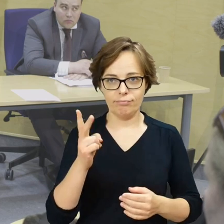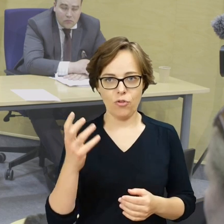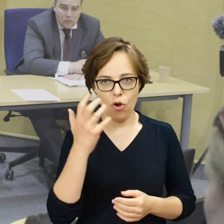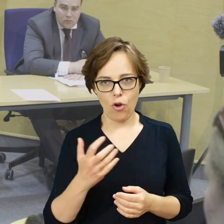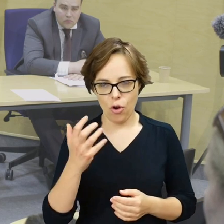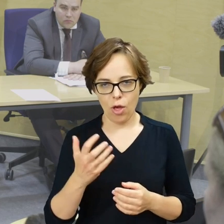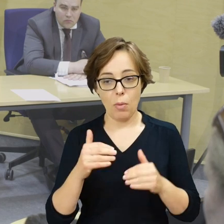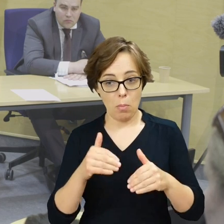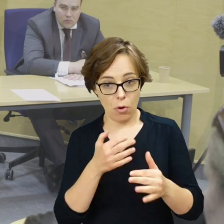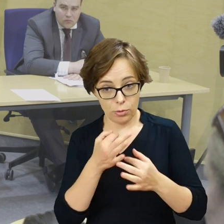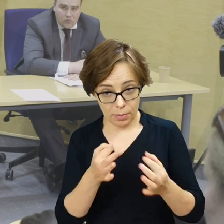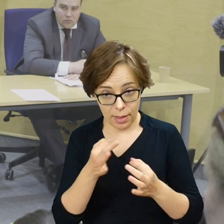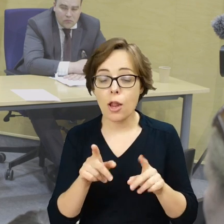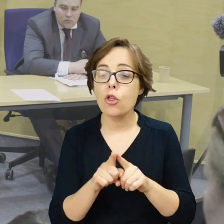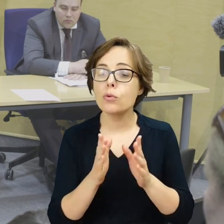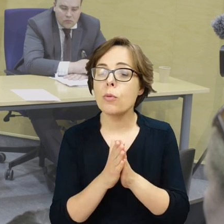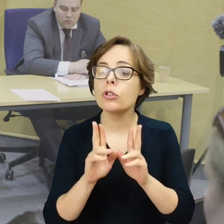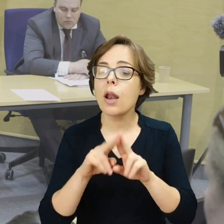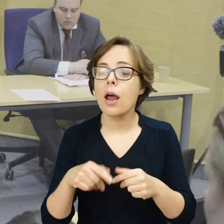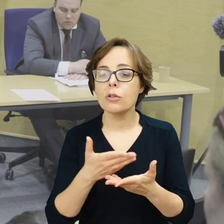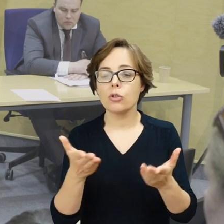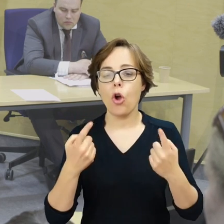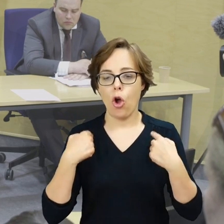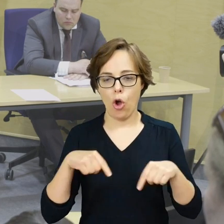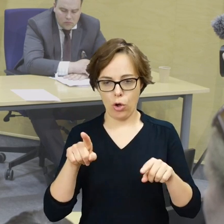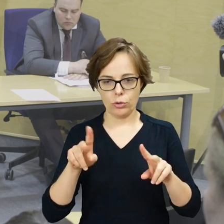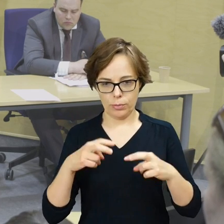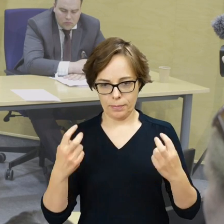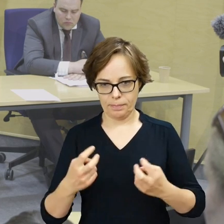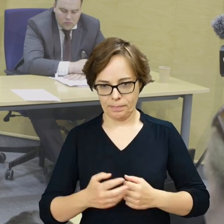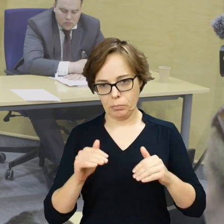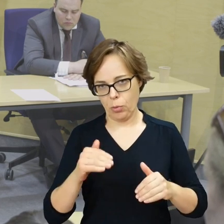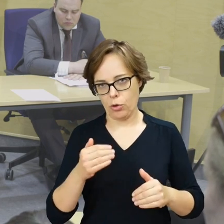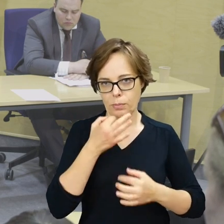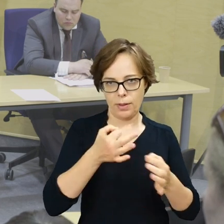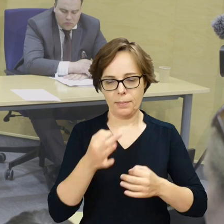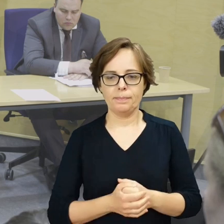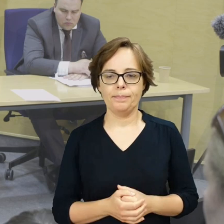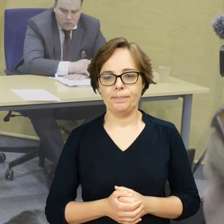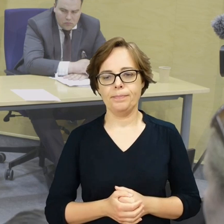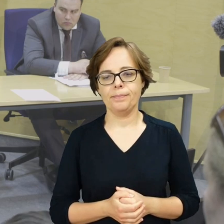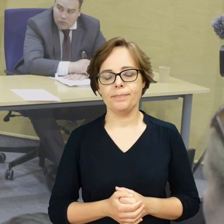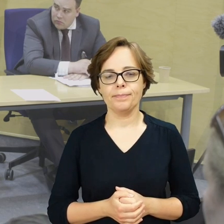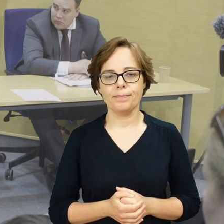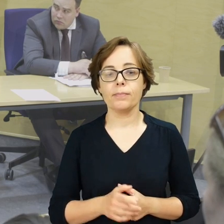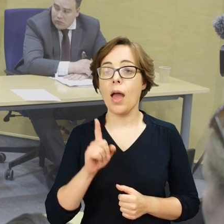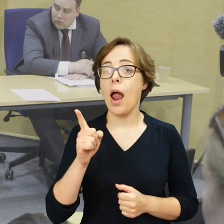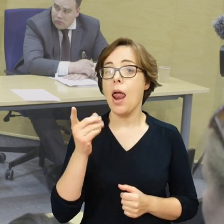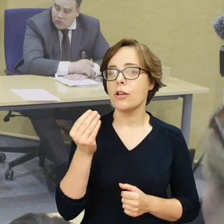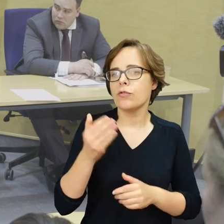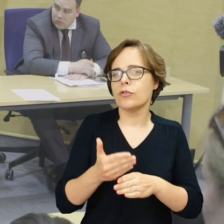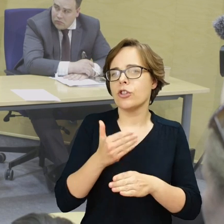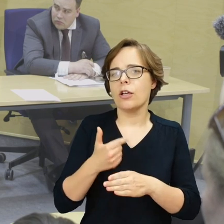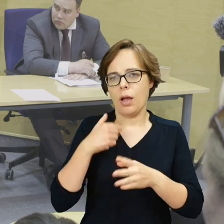głosy, komentarze reszty panelistów. Natomiast zanim przystąpię do tego, mam dla Państwa bardzo ważny komunikat, mianowicie Sąd